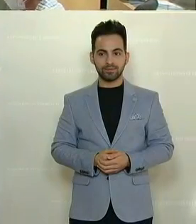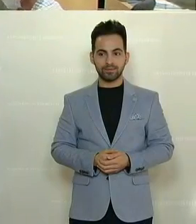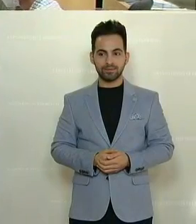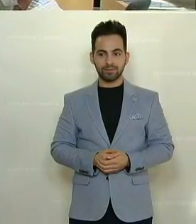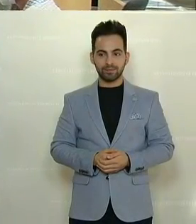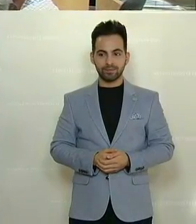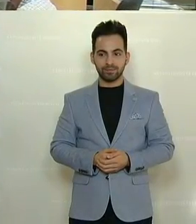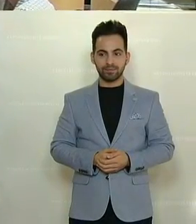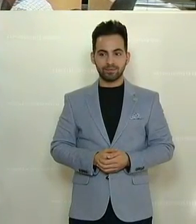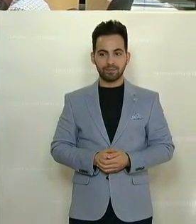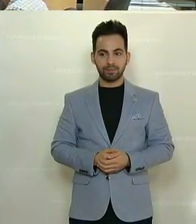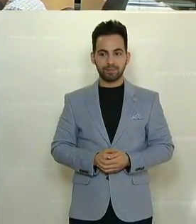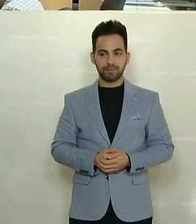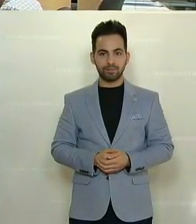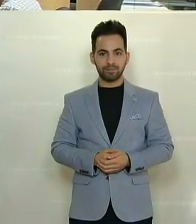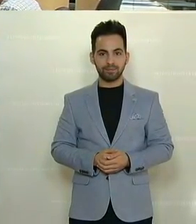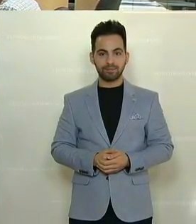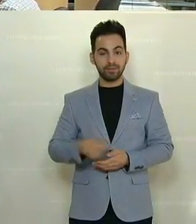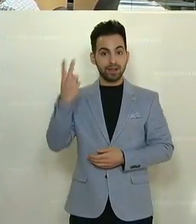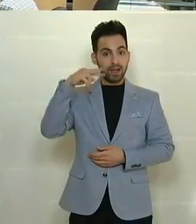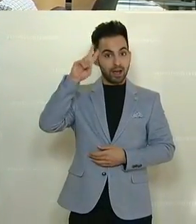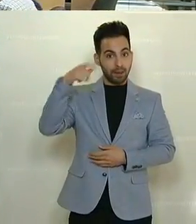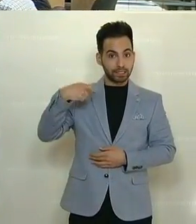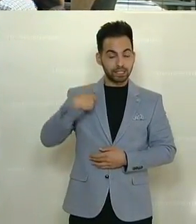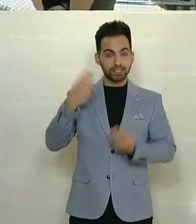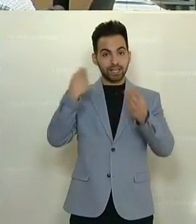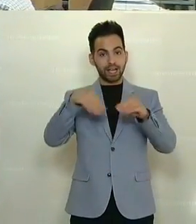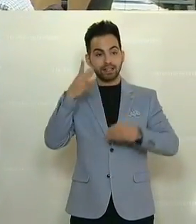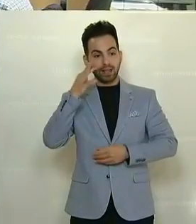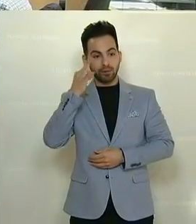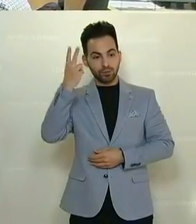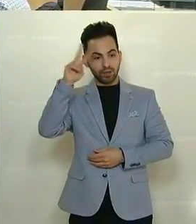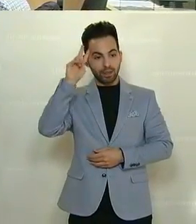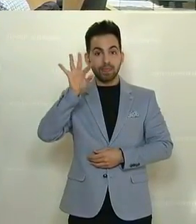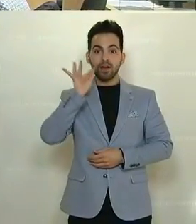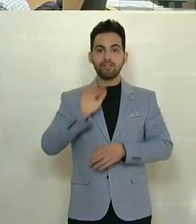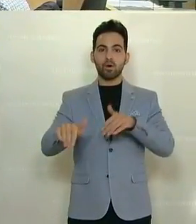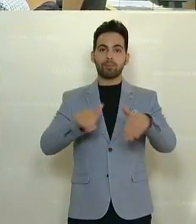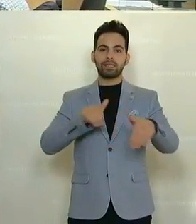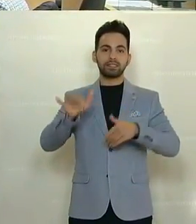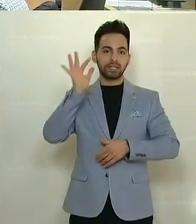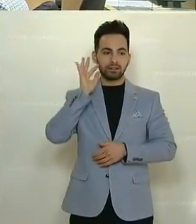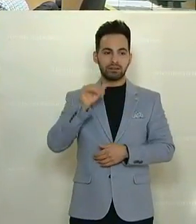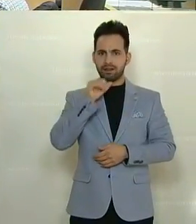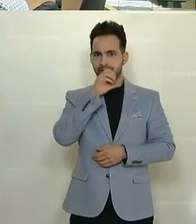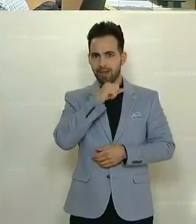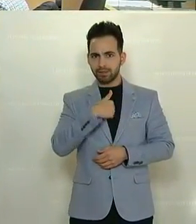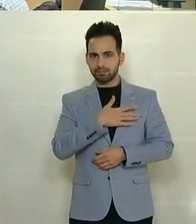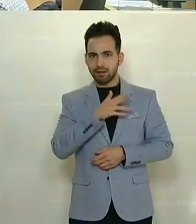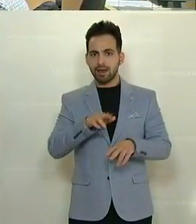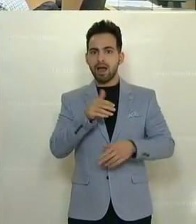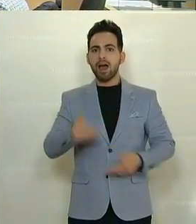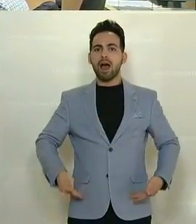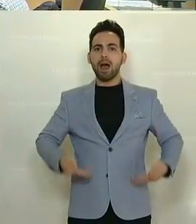Und nächster Redner kommt von der SPÖ, Maximilian Köllner. Meine sehr geehrten Damen und Herren, Frau Ministerin, ich glaube, es ist kein Geheimnis, dass man in meinem